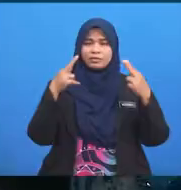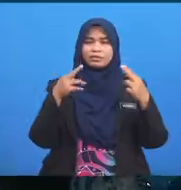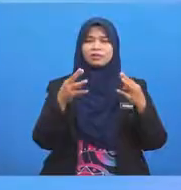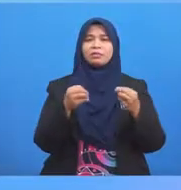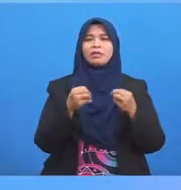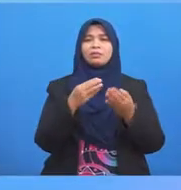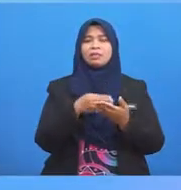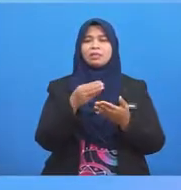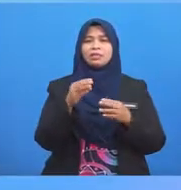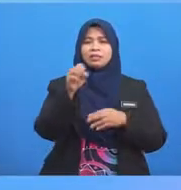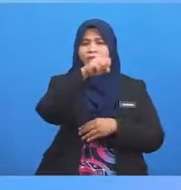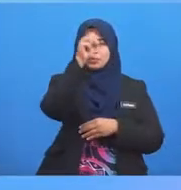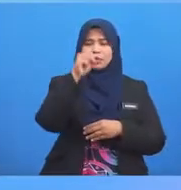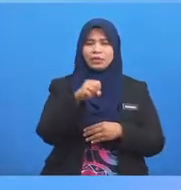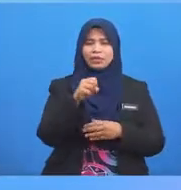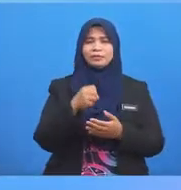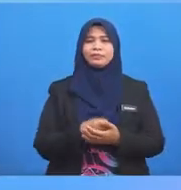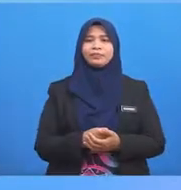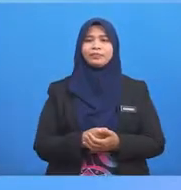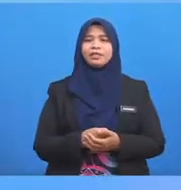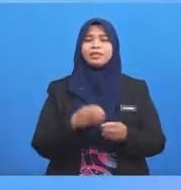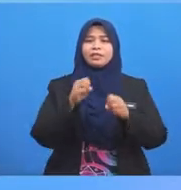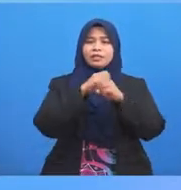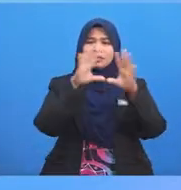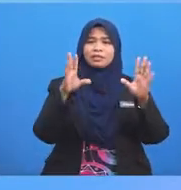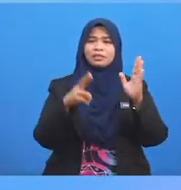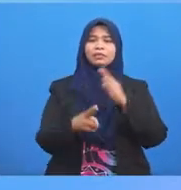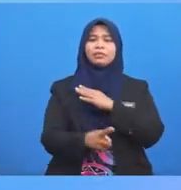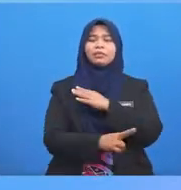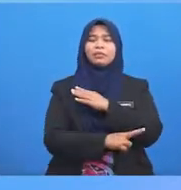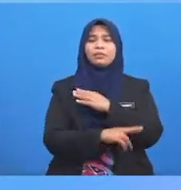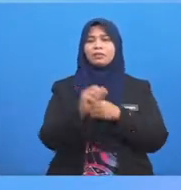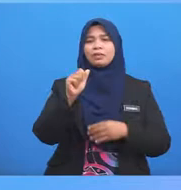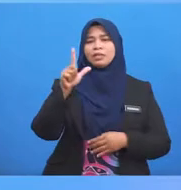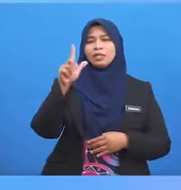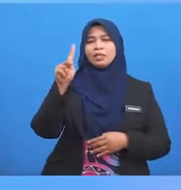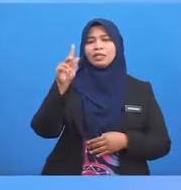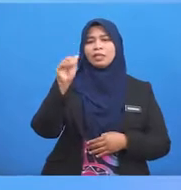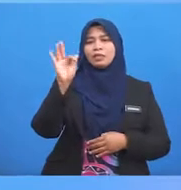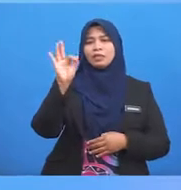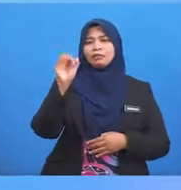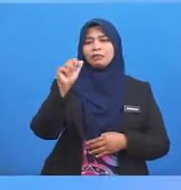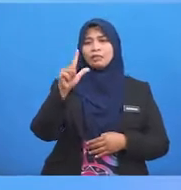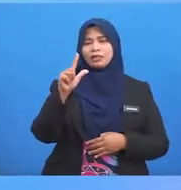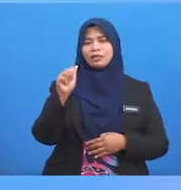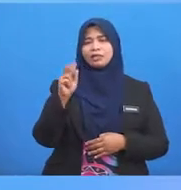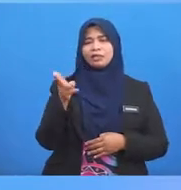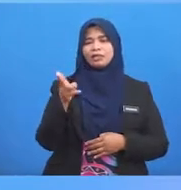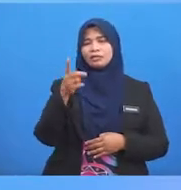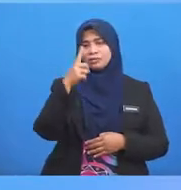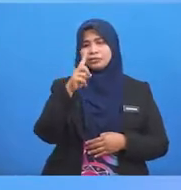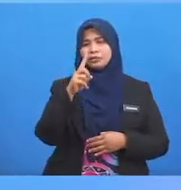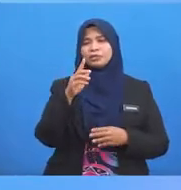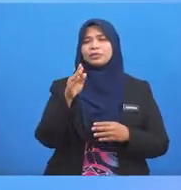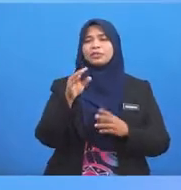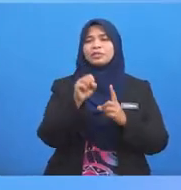uji minda terlebih dahulu. Jelaskan hukum Al-Kafalah bagi situasi